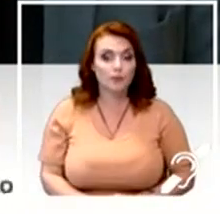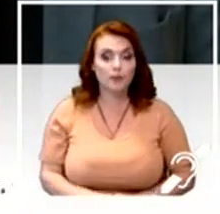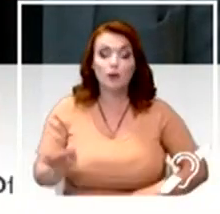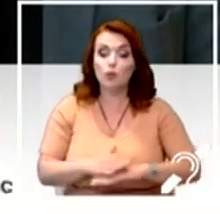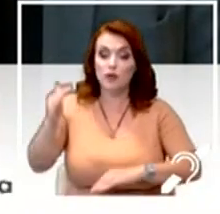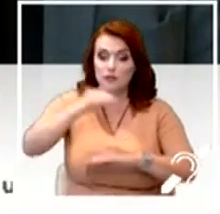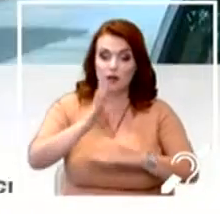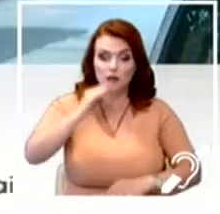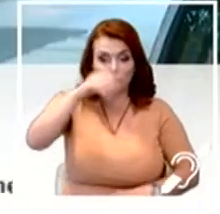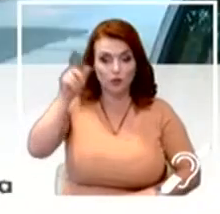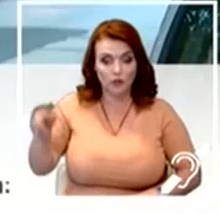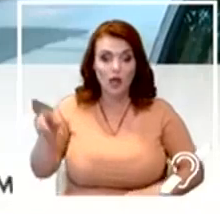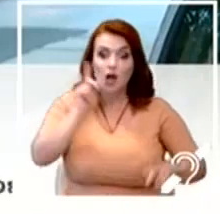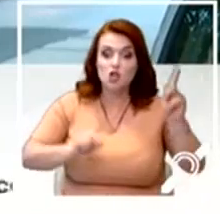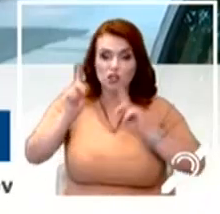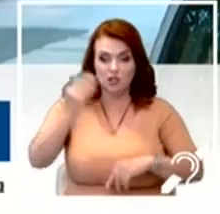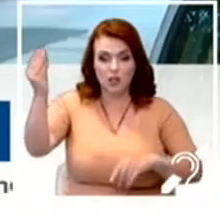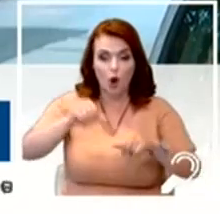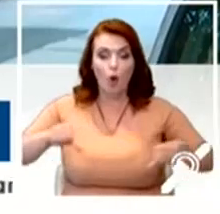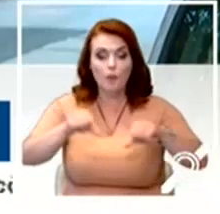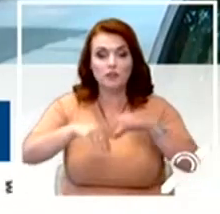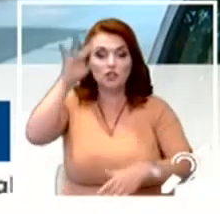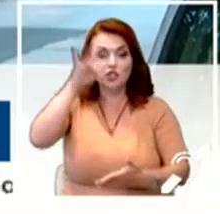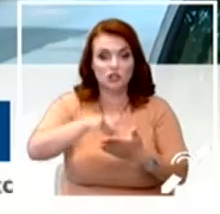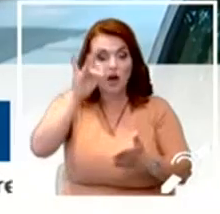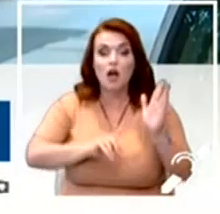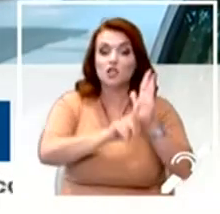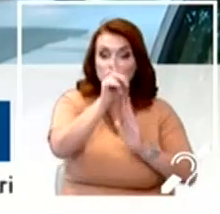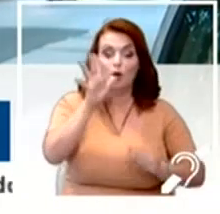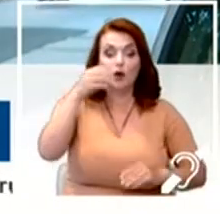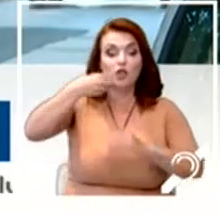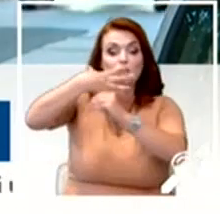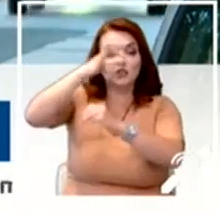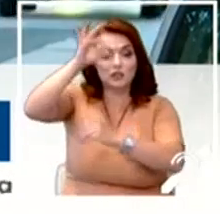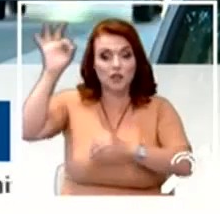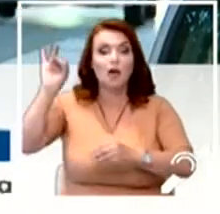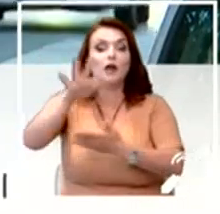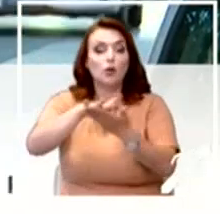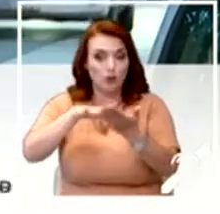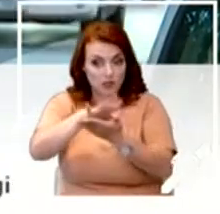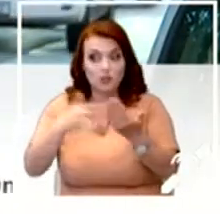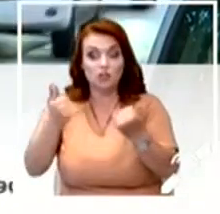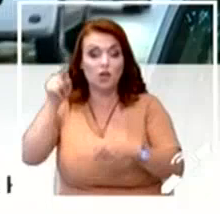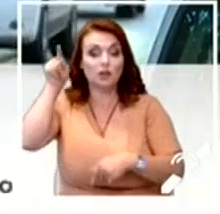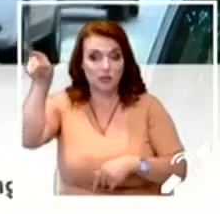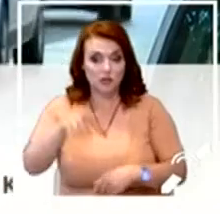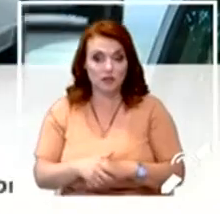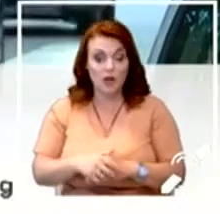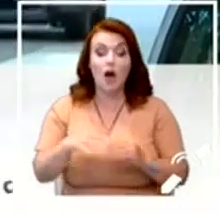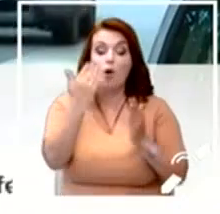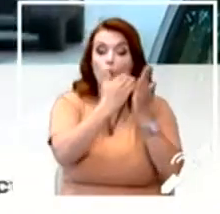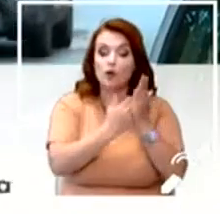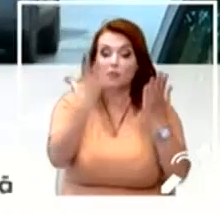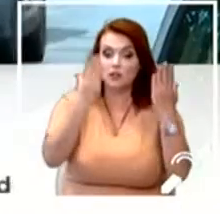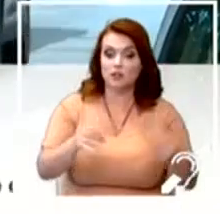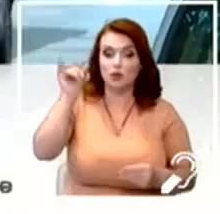Bună seara, doamnelor și domnilor! Ședința de la Comisia Electorală Centrală a început la ora 15 și continuă și în aceste momente. Pe ordine de zi